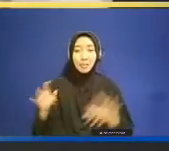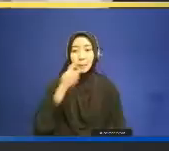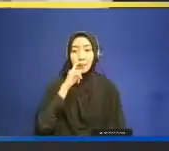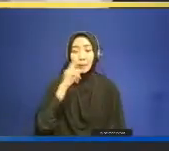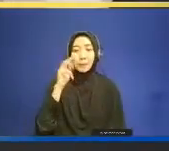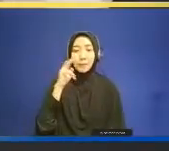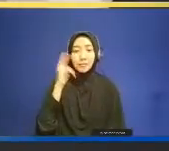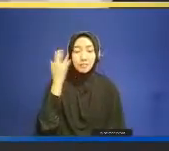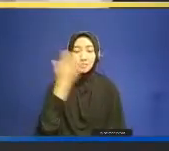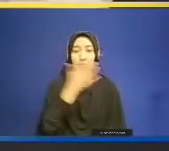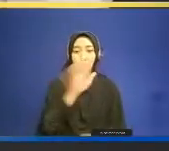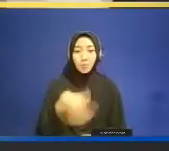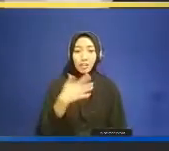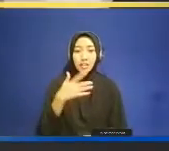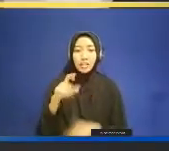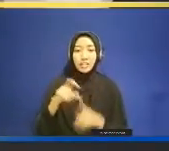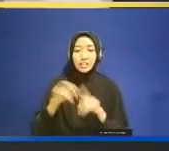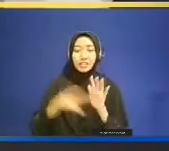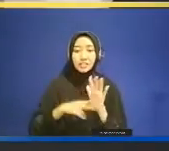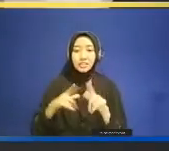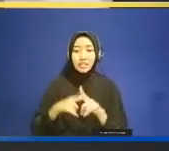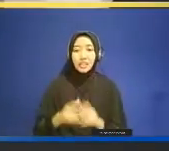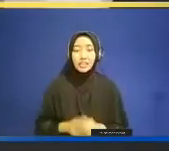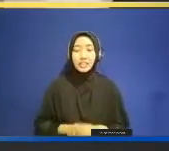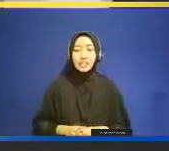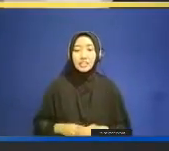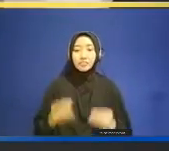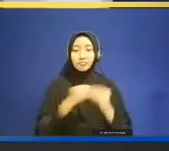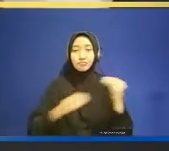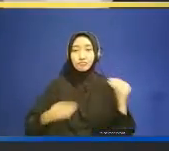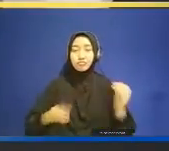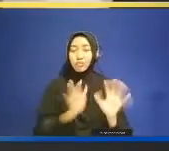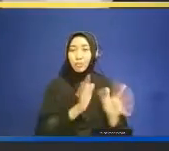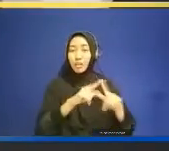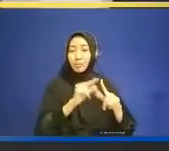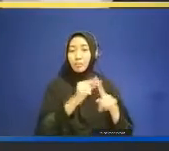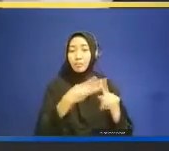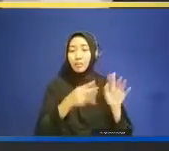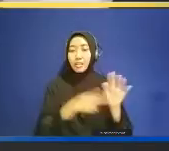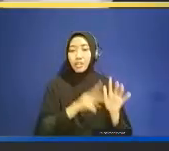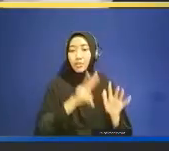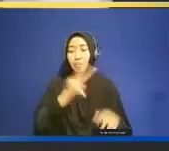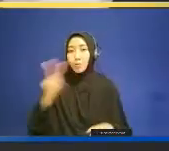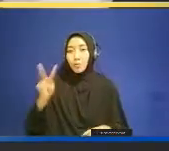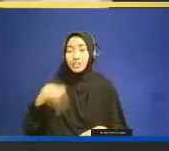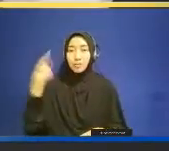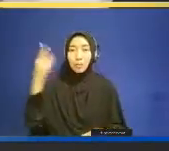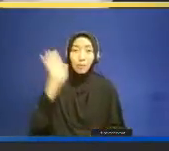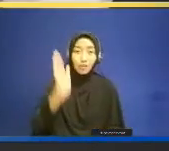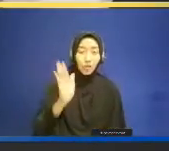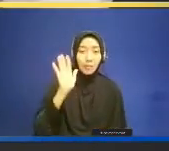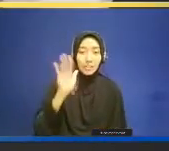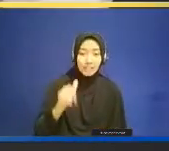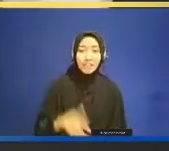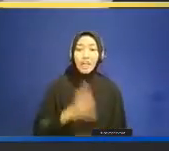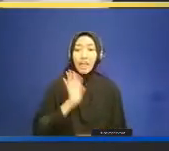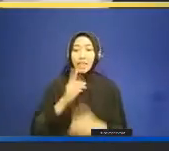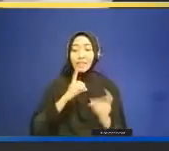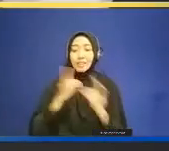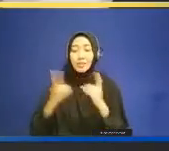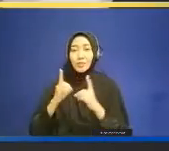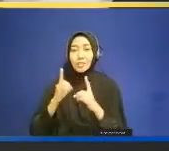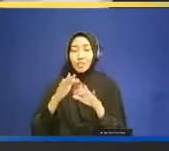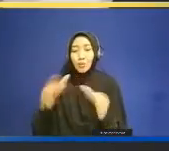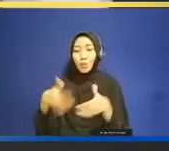dan Madinah dan ini rangkaian bincang APBN kremasi akan berlangsung sampai besok nanti ada diskusi rongtengah